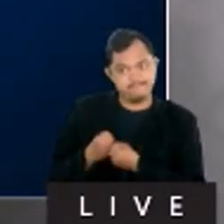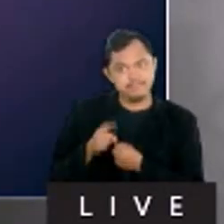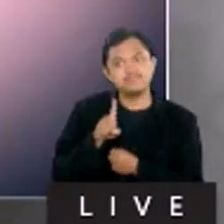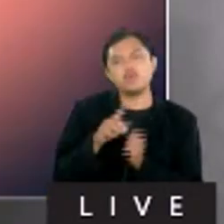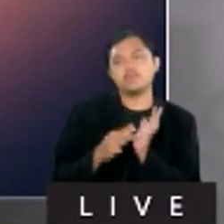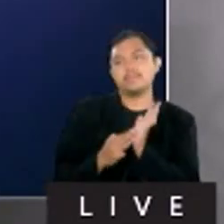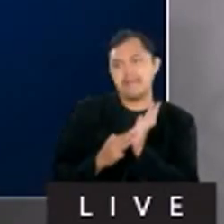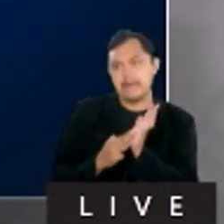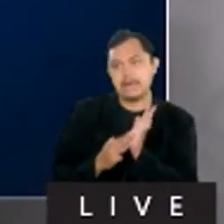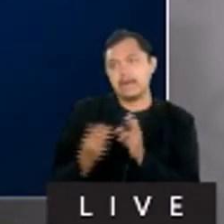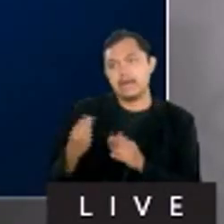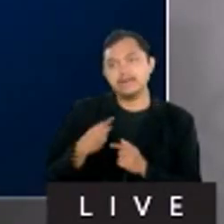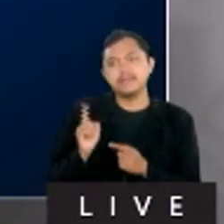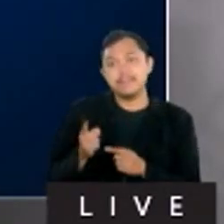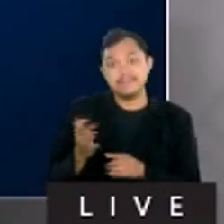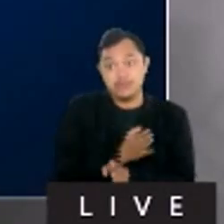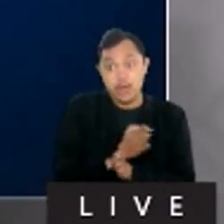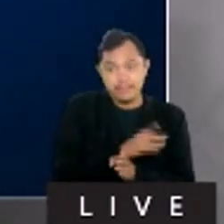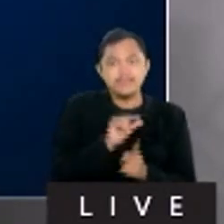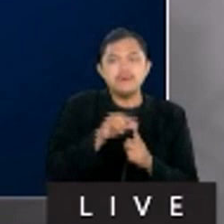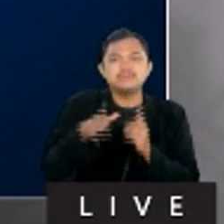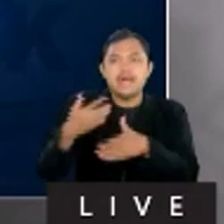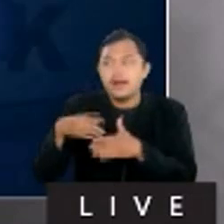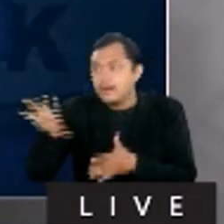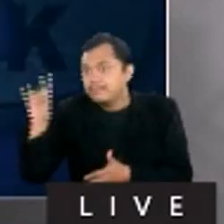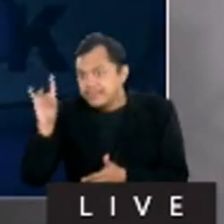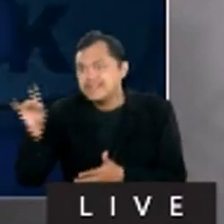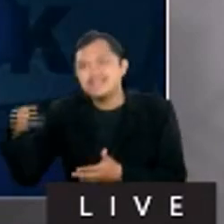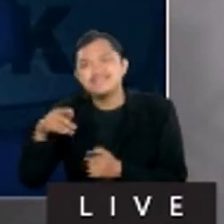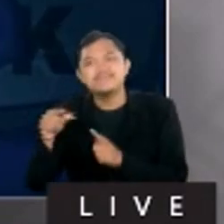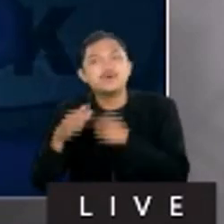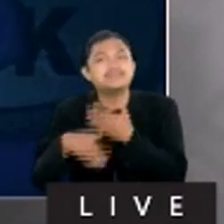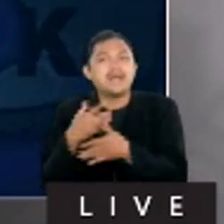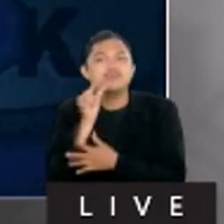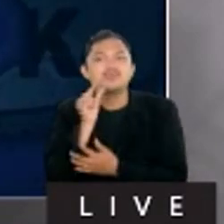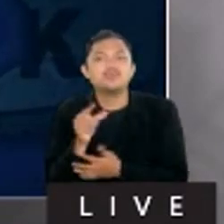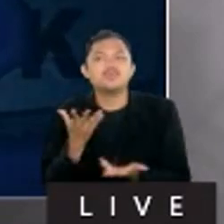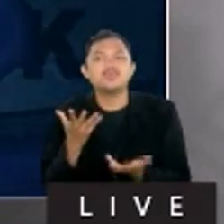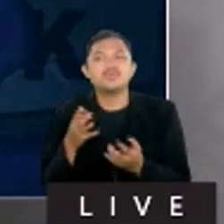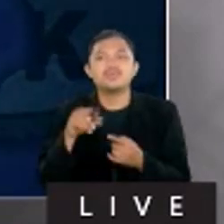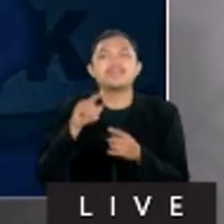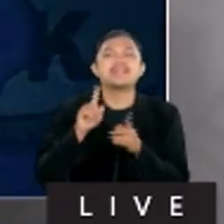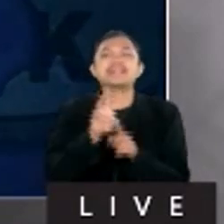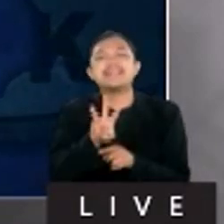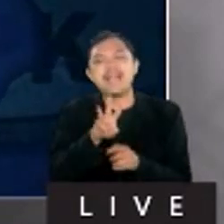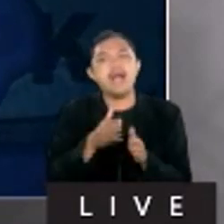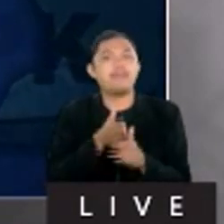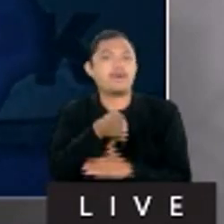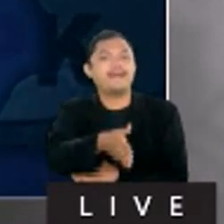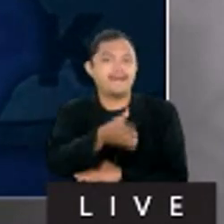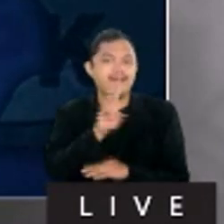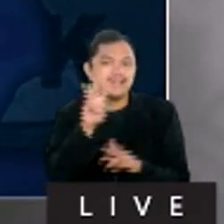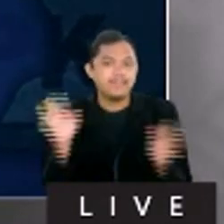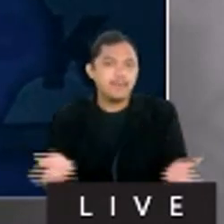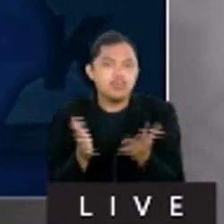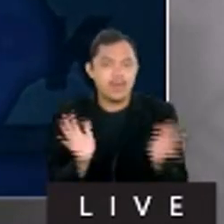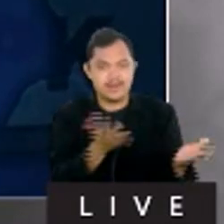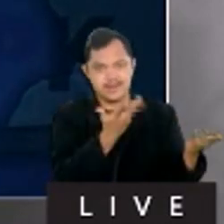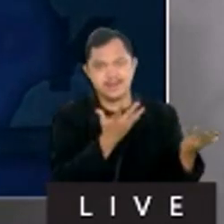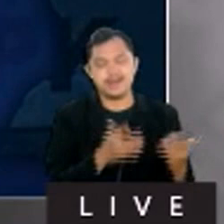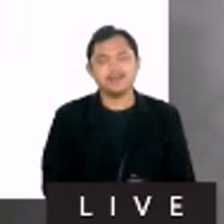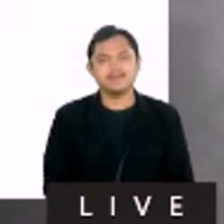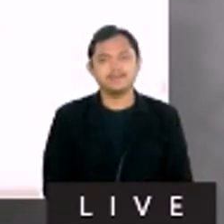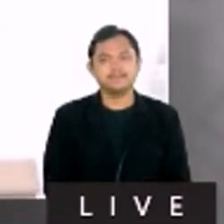setelah perusahaan RL terpilih menjadi perusahaan yang akan menjalankan 3 proyek infrastruktur. Dan kemudian dari hasil